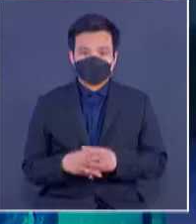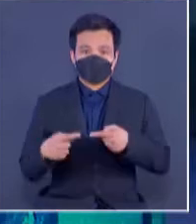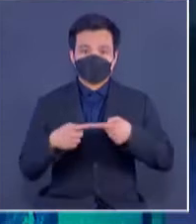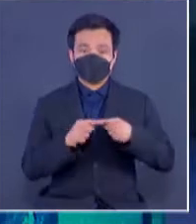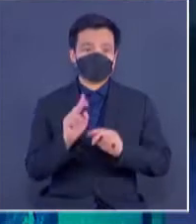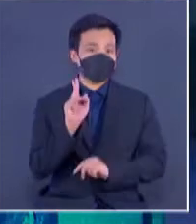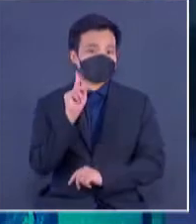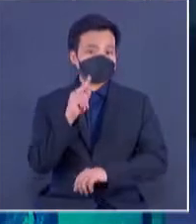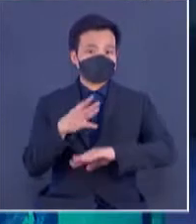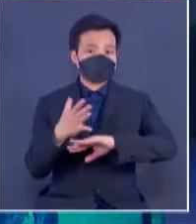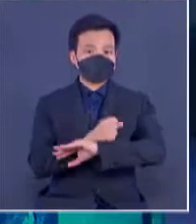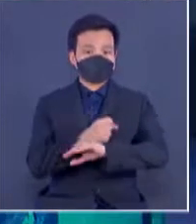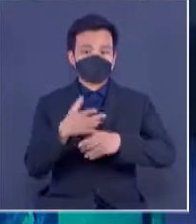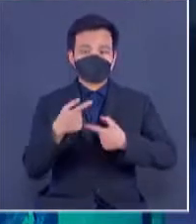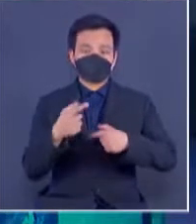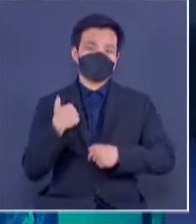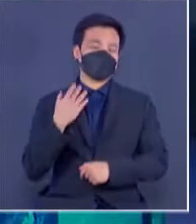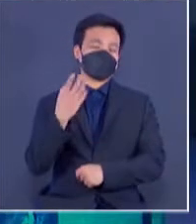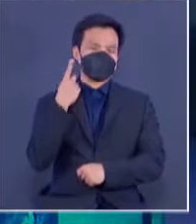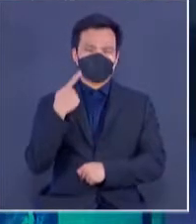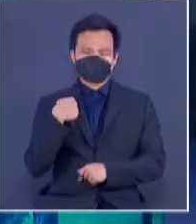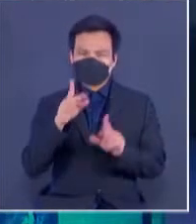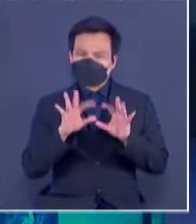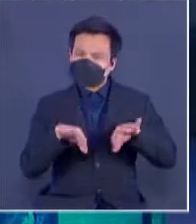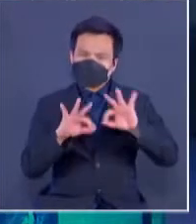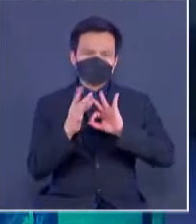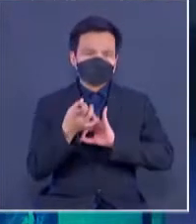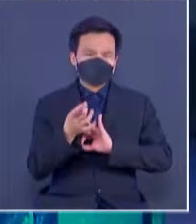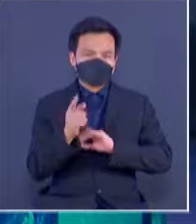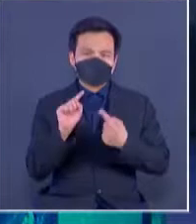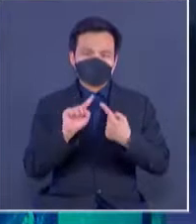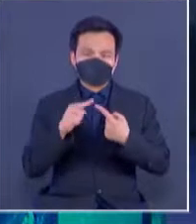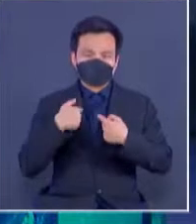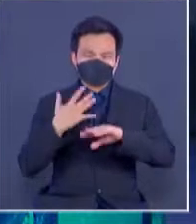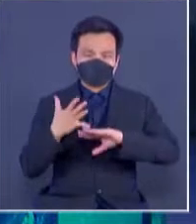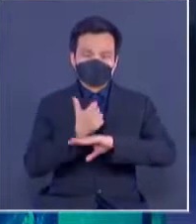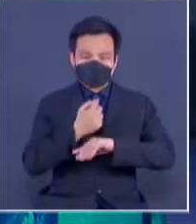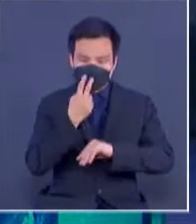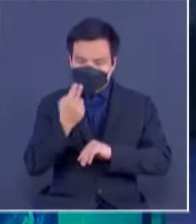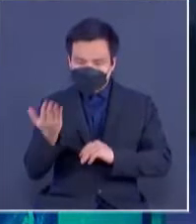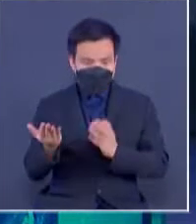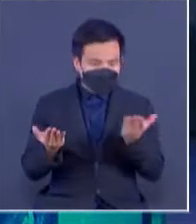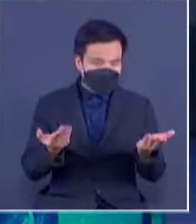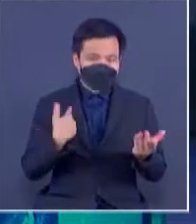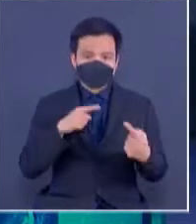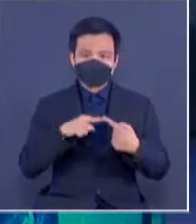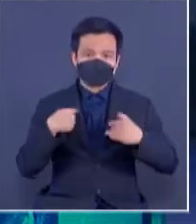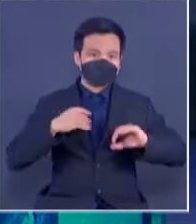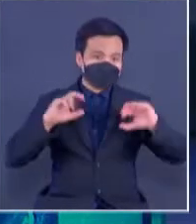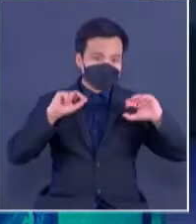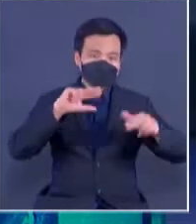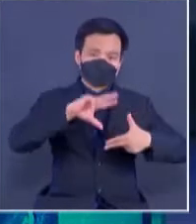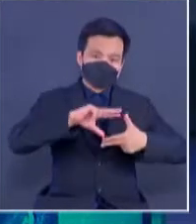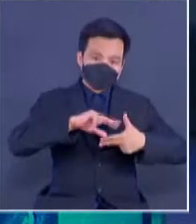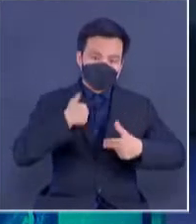เมื่อวานนี้ไม่รู้เป็นวันสำคัญอะไรอย่างไรความเคลื่อนไหวทางการเมืองนี่คึกคักนะฮะทั้งสองฝากเลยฝากรัฐบาลแกน